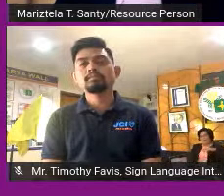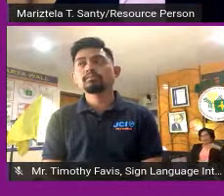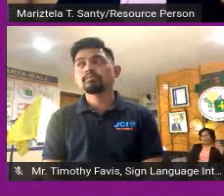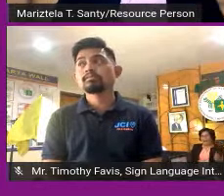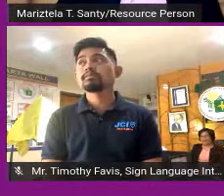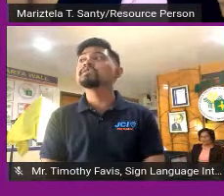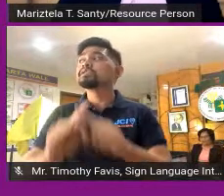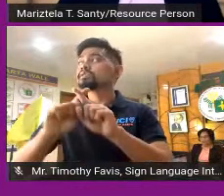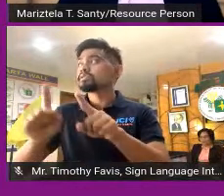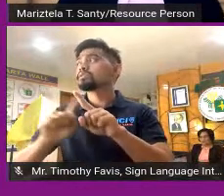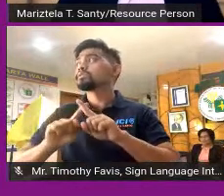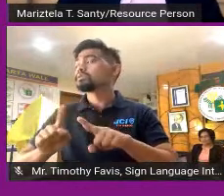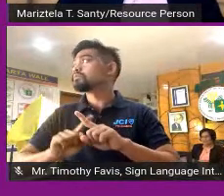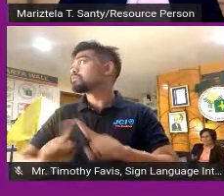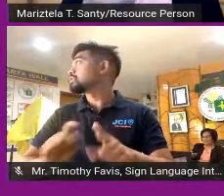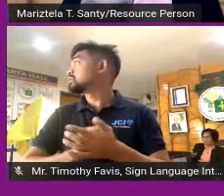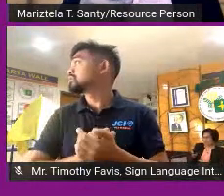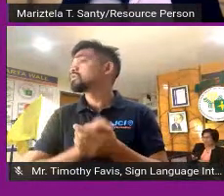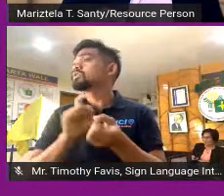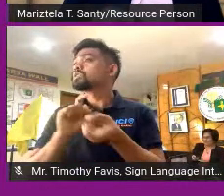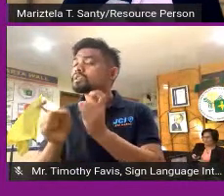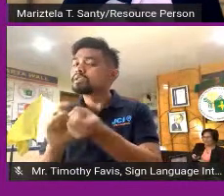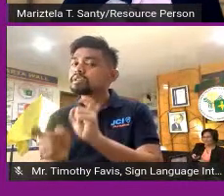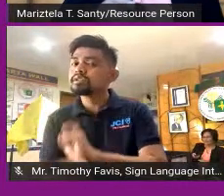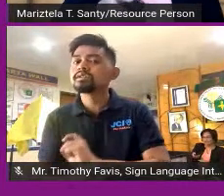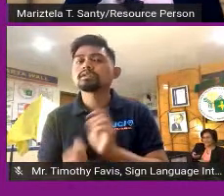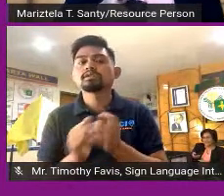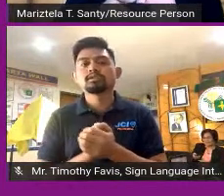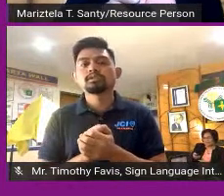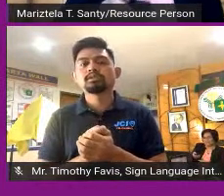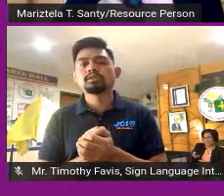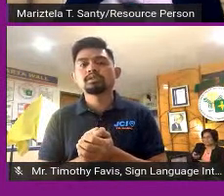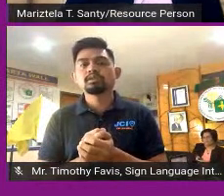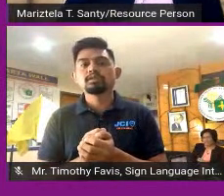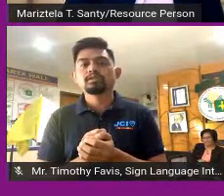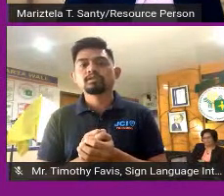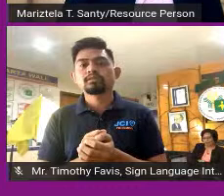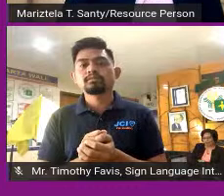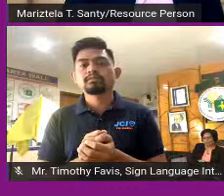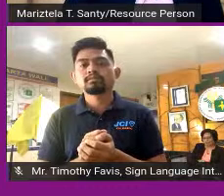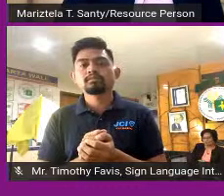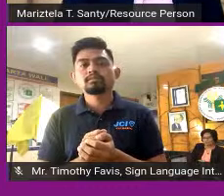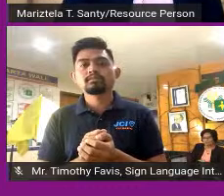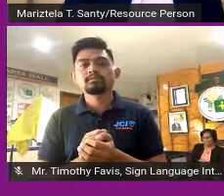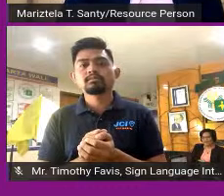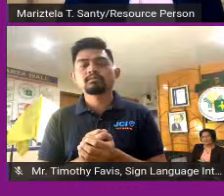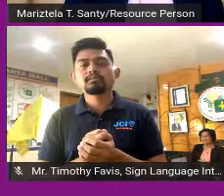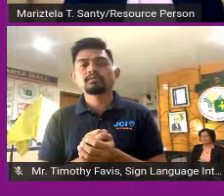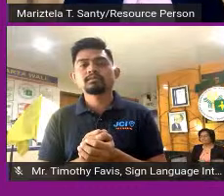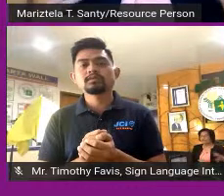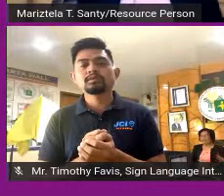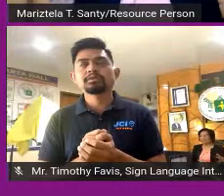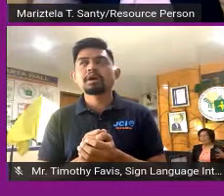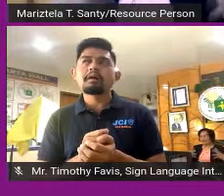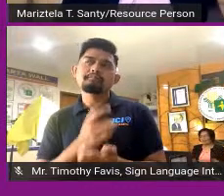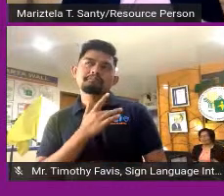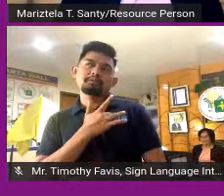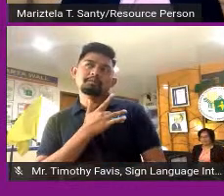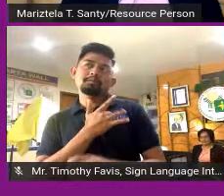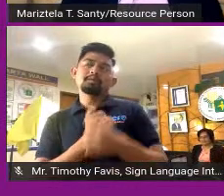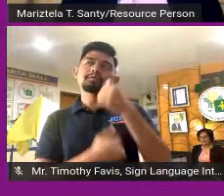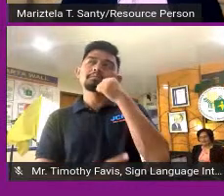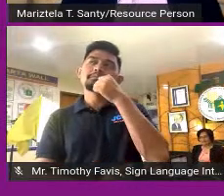ng mga pagbabago. In fact, may ways of institutionalized sexism na po. Parang na-feel ng